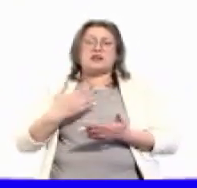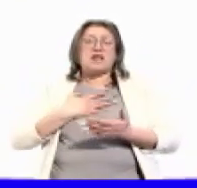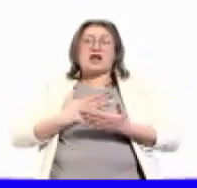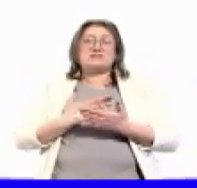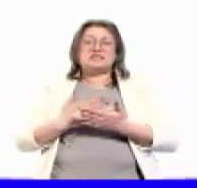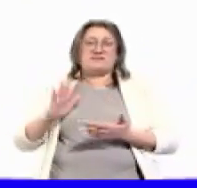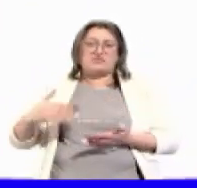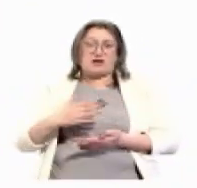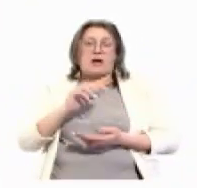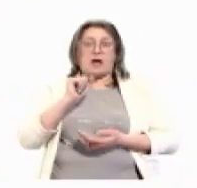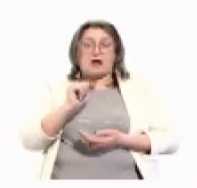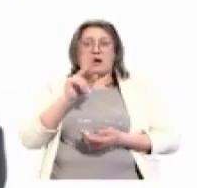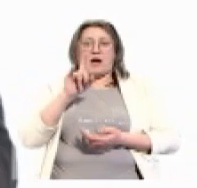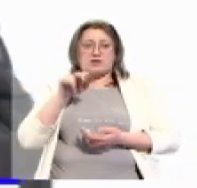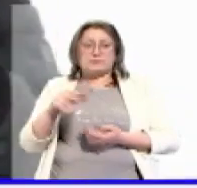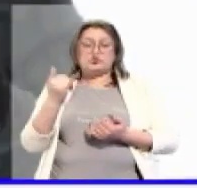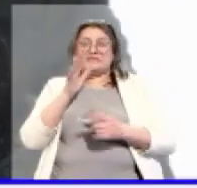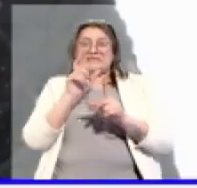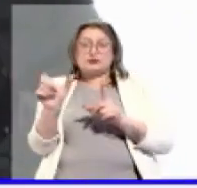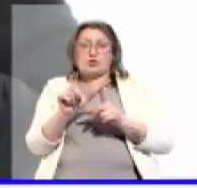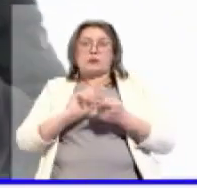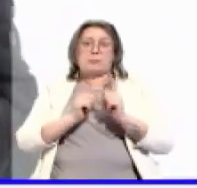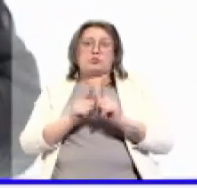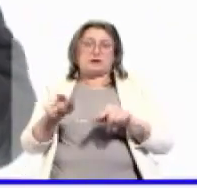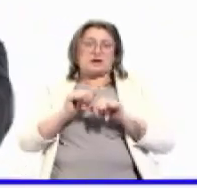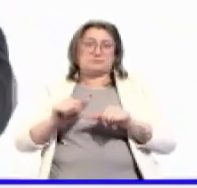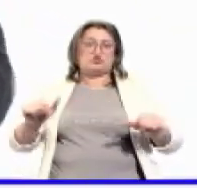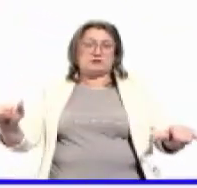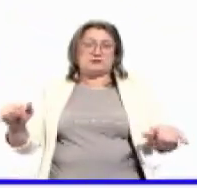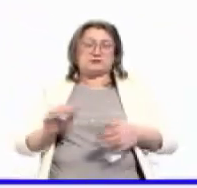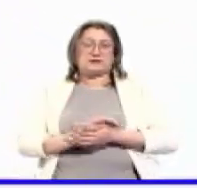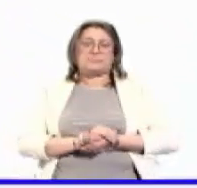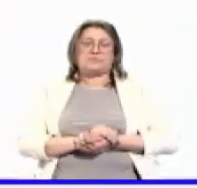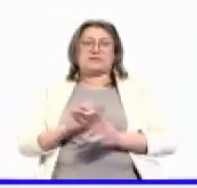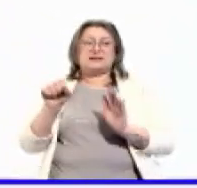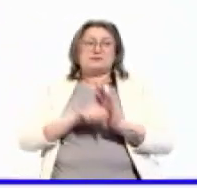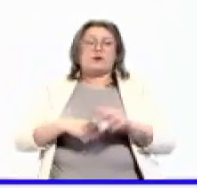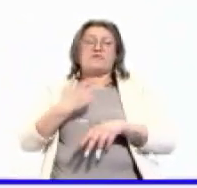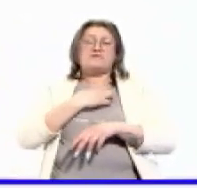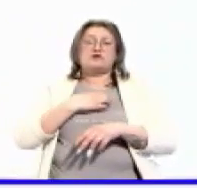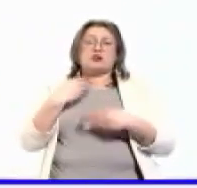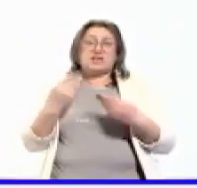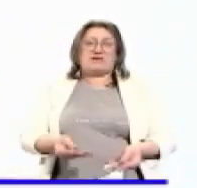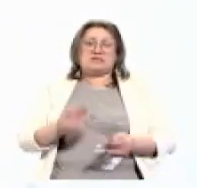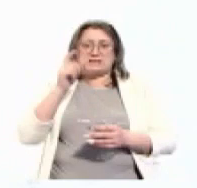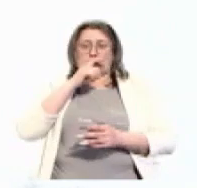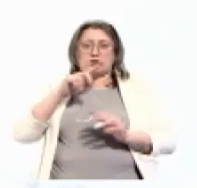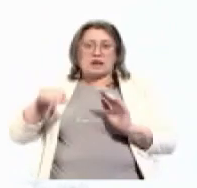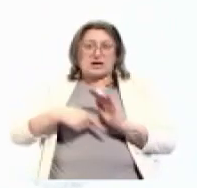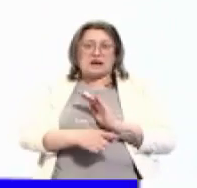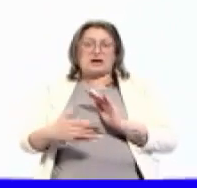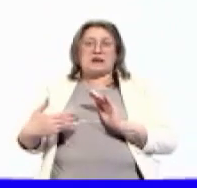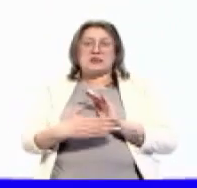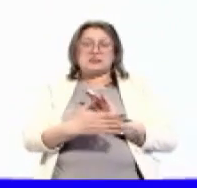астындағы балықтарға оттегі беру де өте маңызды. Бұл олардың қыстан аман шығуына мүмкіндік береді. Қазір менің қолымда арнайы міне